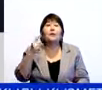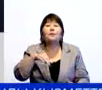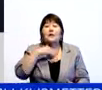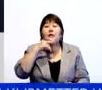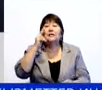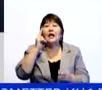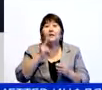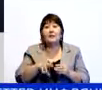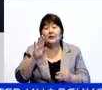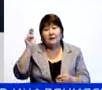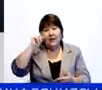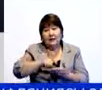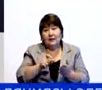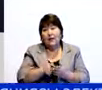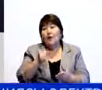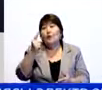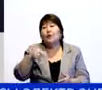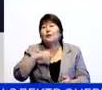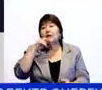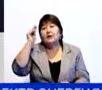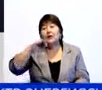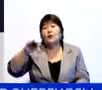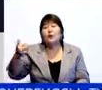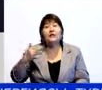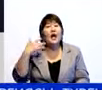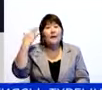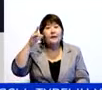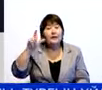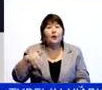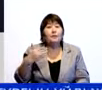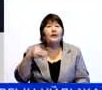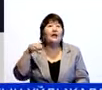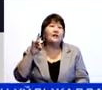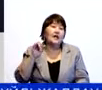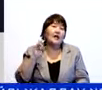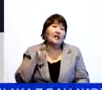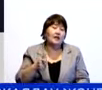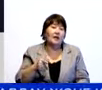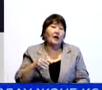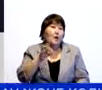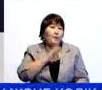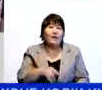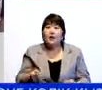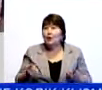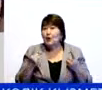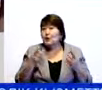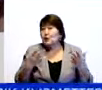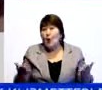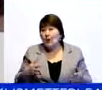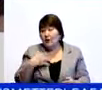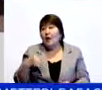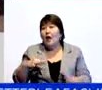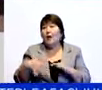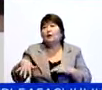бітіргелі жатыр классым. 11-ші кластың оқушыларына мына психологтың берген тренингінің пайдасы зор деп ойлаймын. Ауылдың